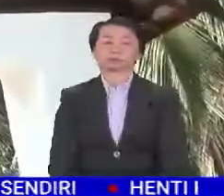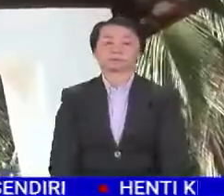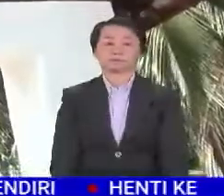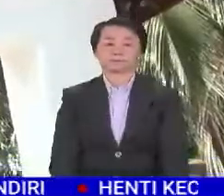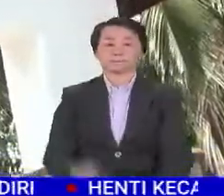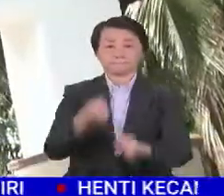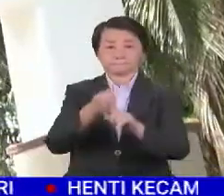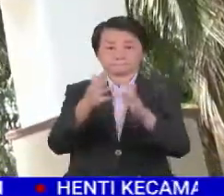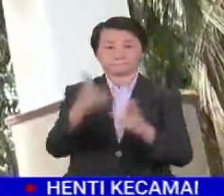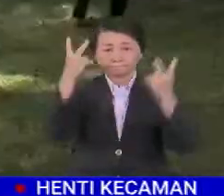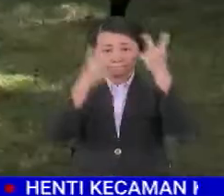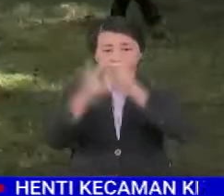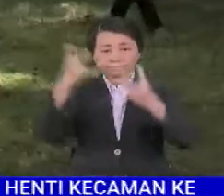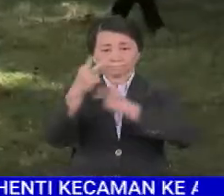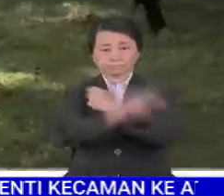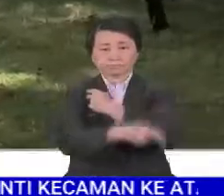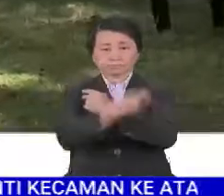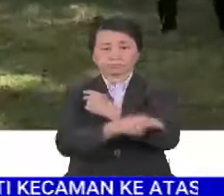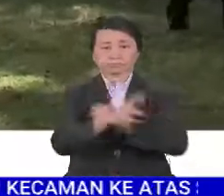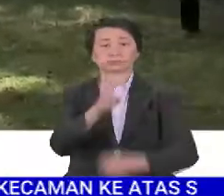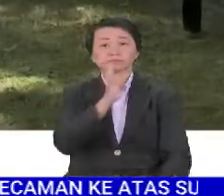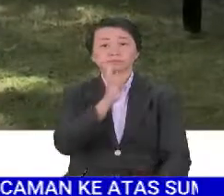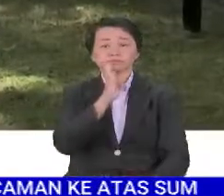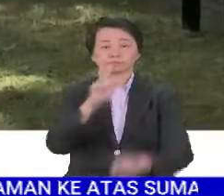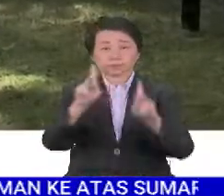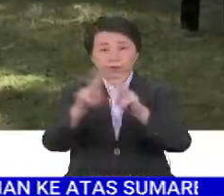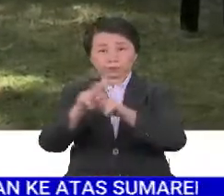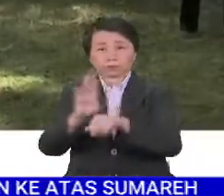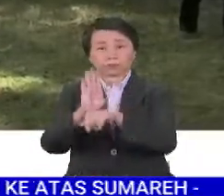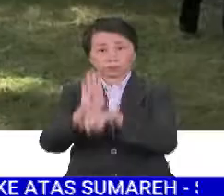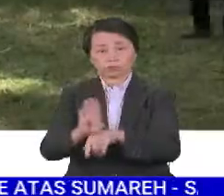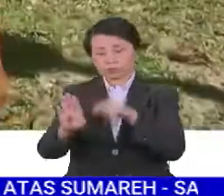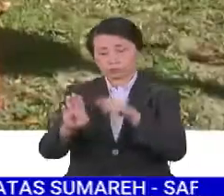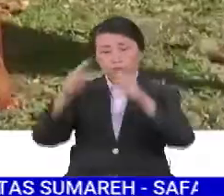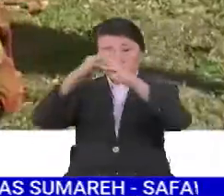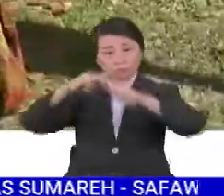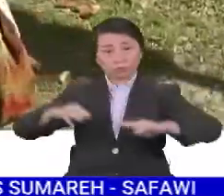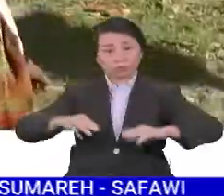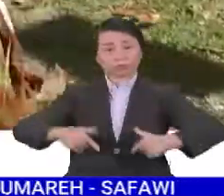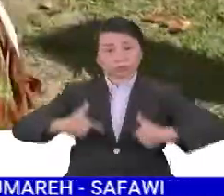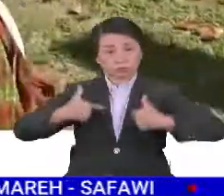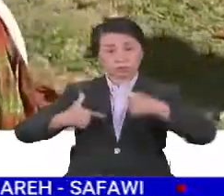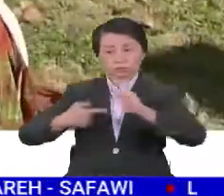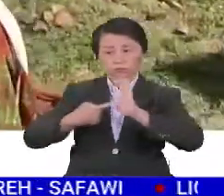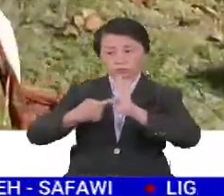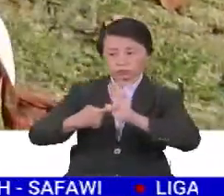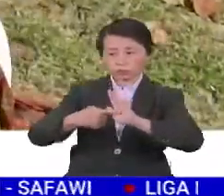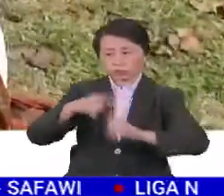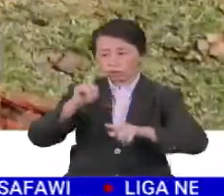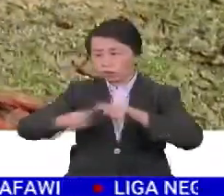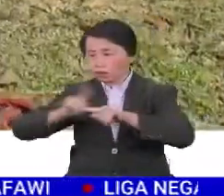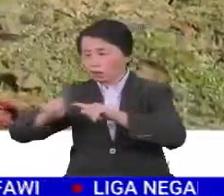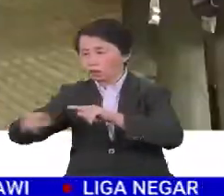pengarah pancungan Negeri Fadli Yusuf Zakaria berkata Kampung budaya merupakan museum hidup yang memaparkan berbagai